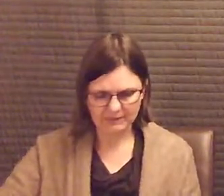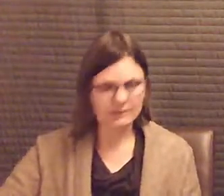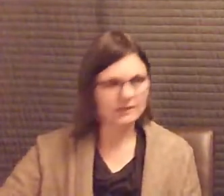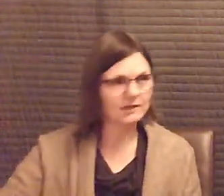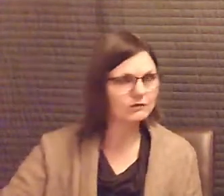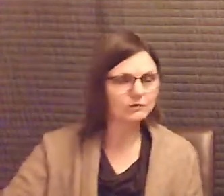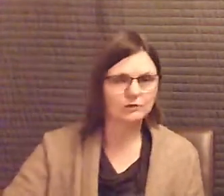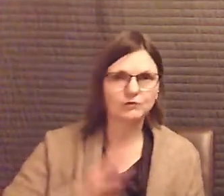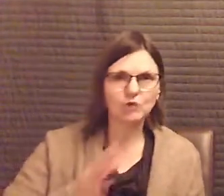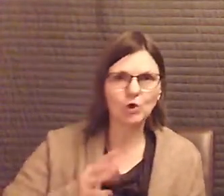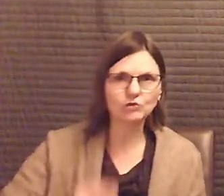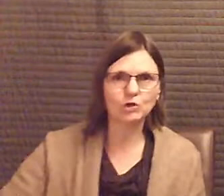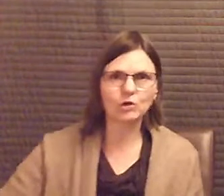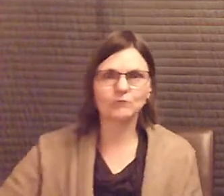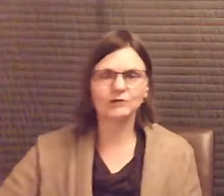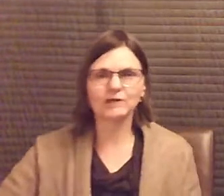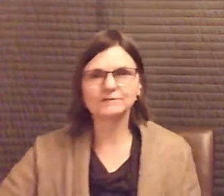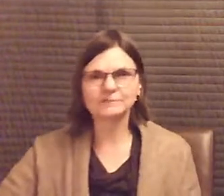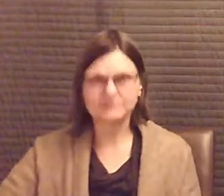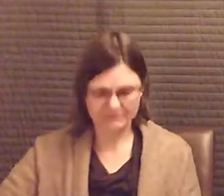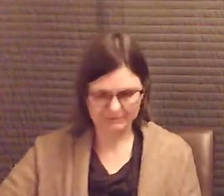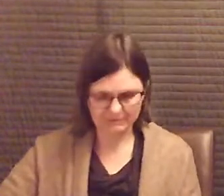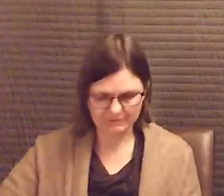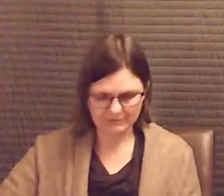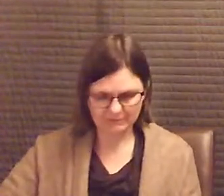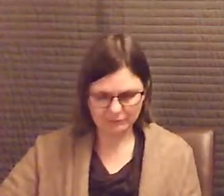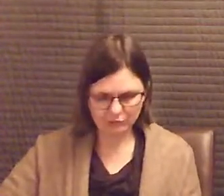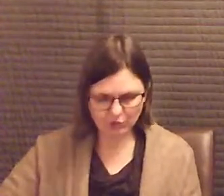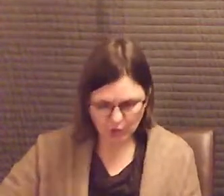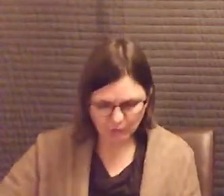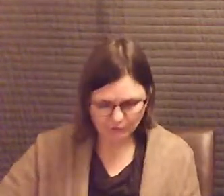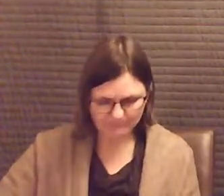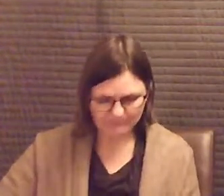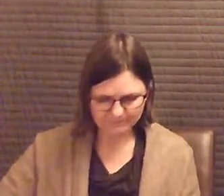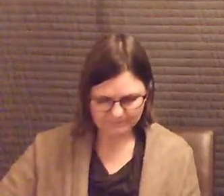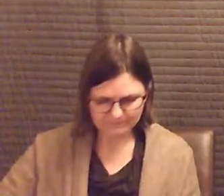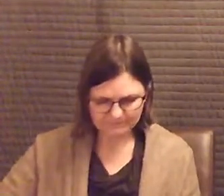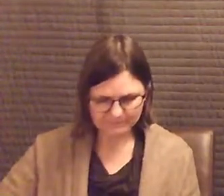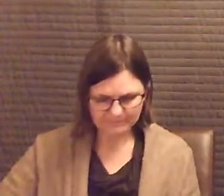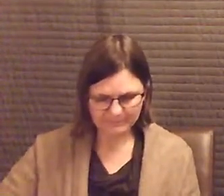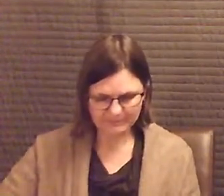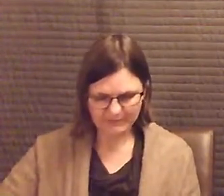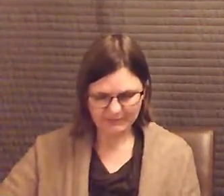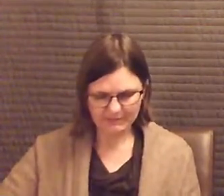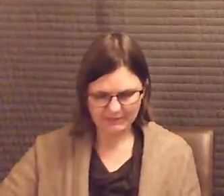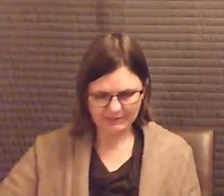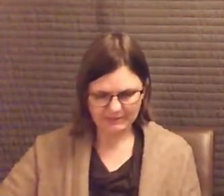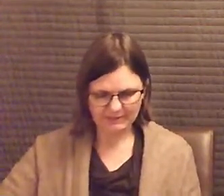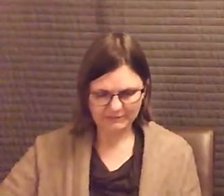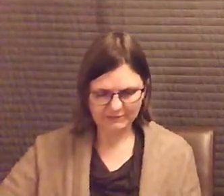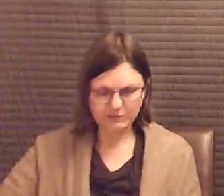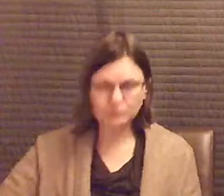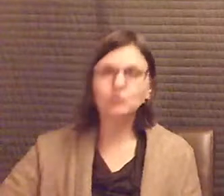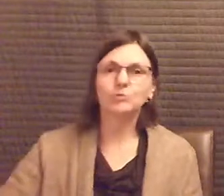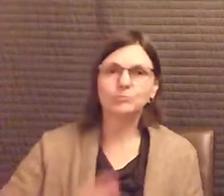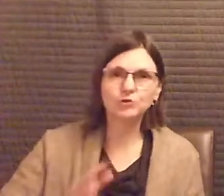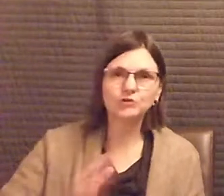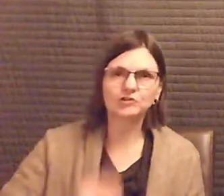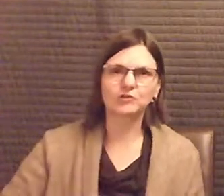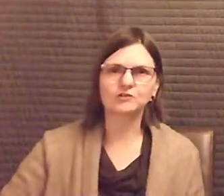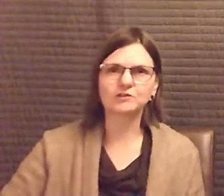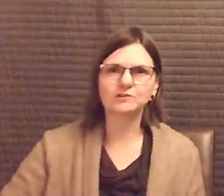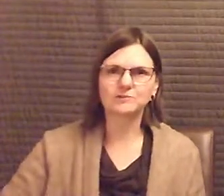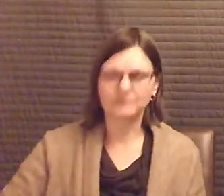uur niet voor de ongelovigen wat voor billy was voor de gelovigen in de button siroop toe